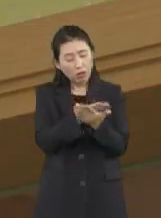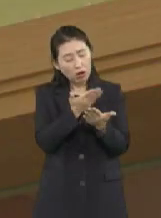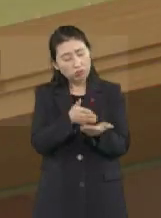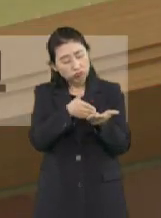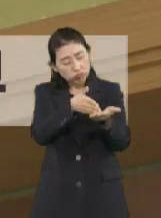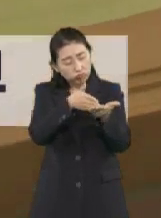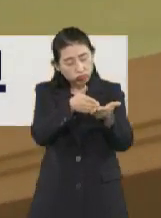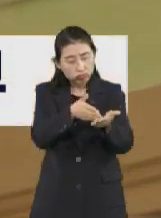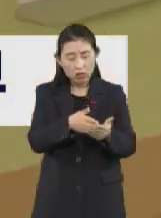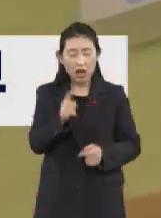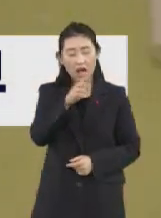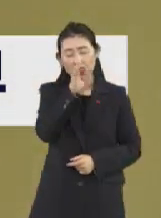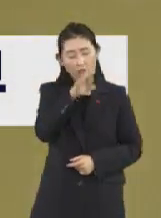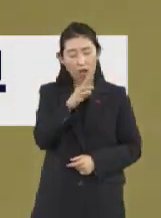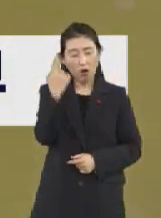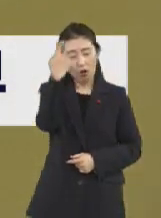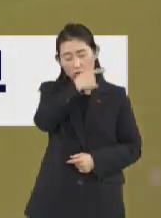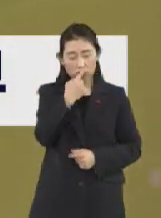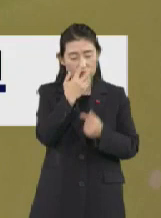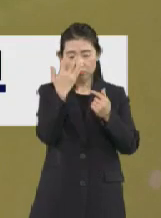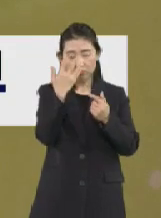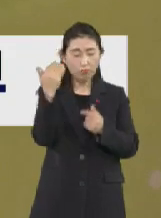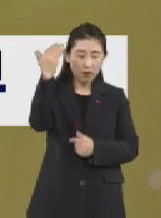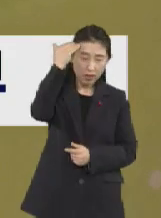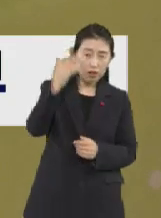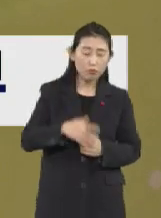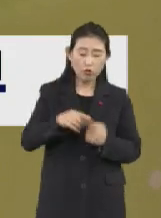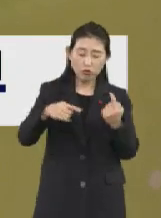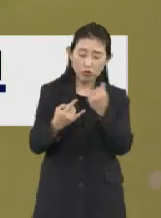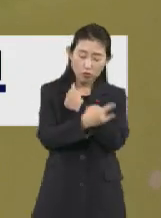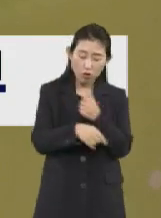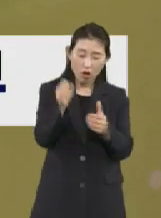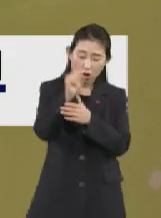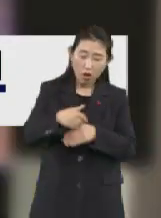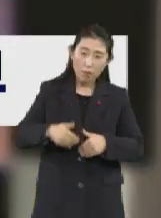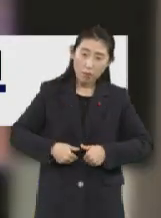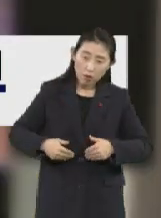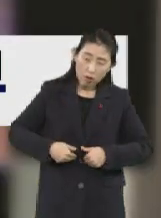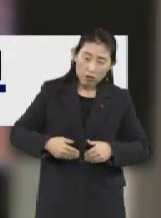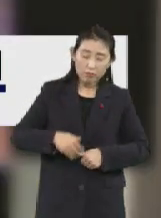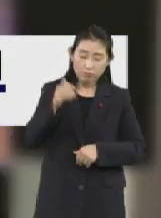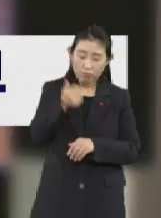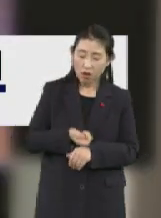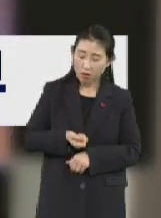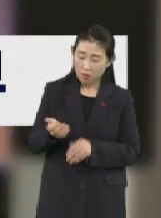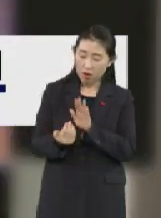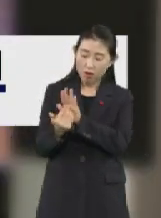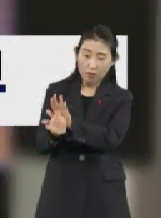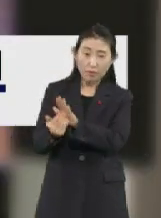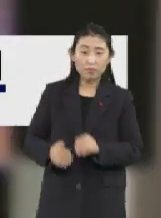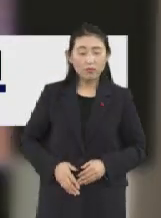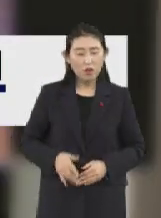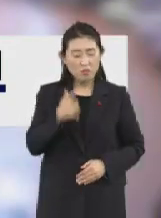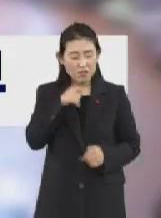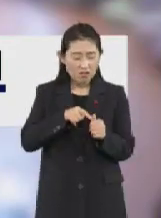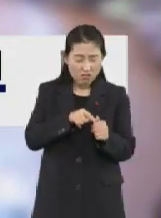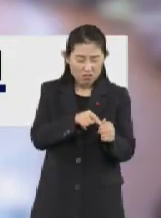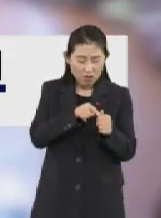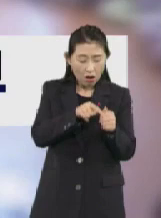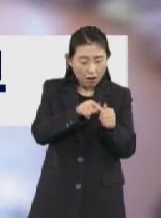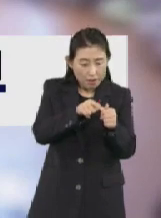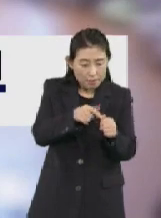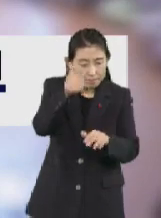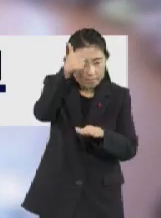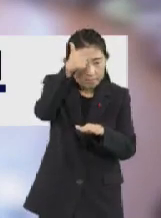했지만 모자이크 처리를 해야 한다. 또 운영위원회 동의를 얻어야 한다며 사실상 거부했고 학부모의 끈질긴